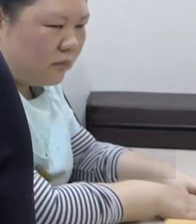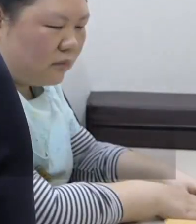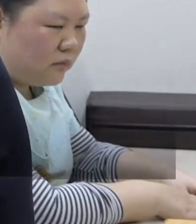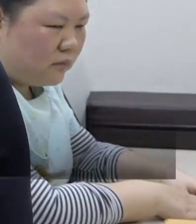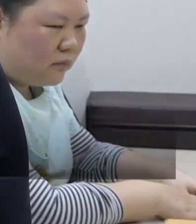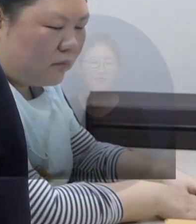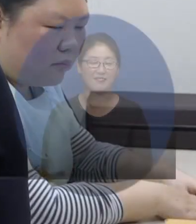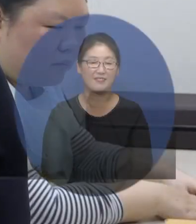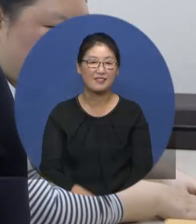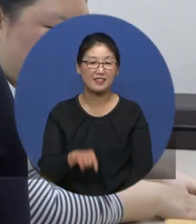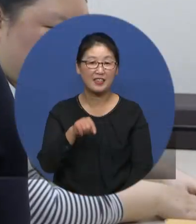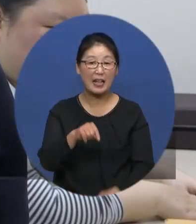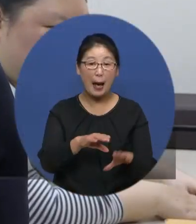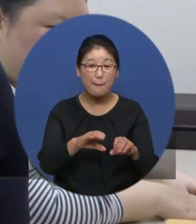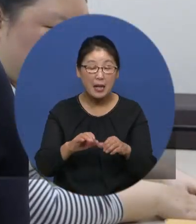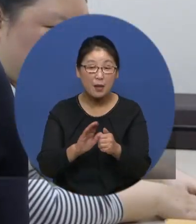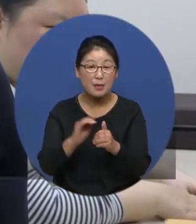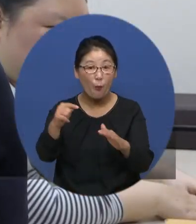어떨 때 이곳을 찾으시나요?